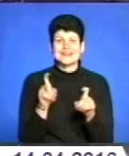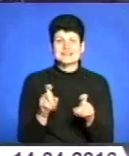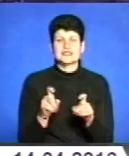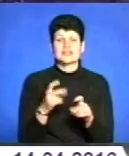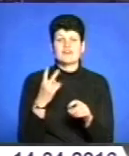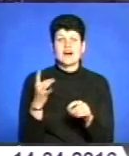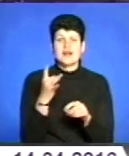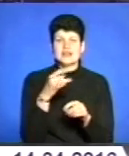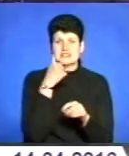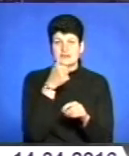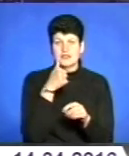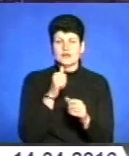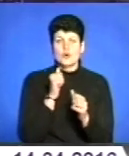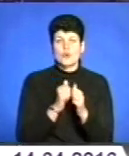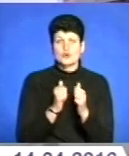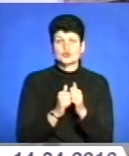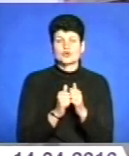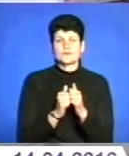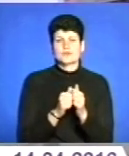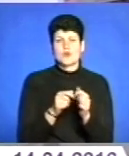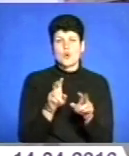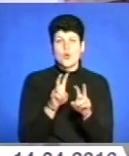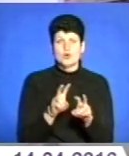час кожного сезонного техогляду. Результати